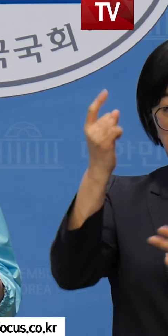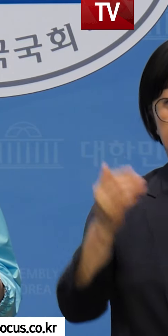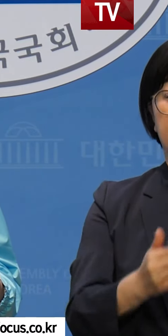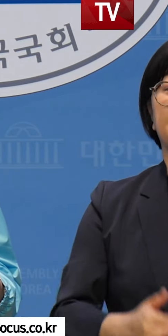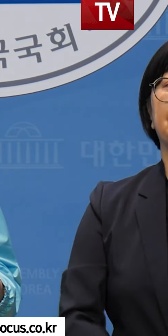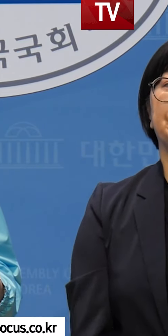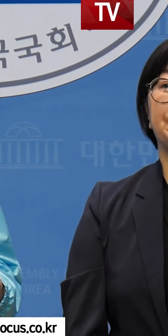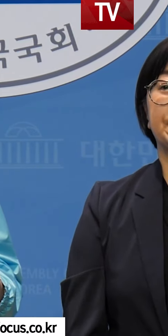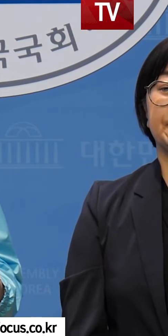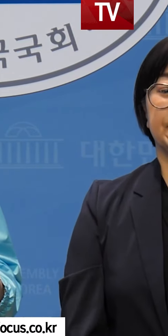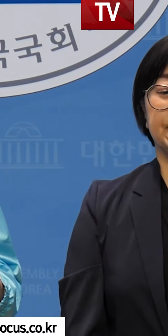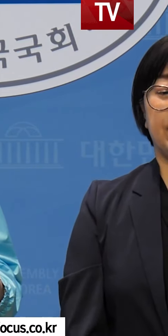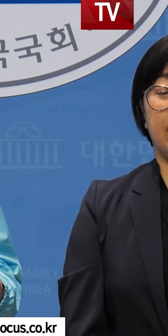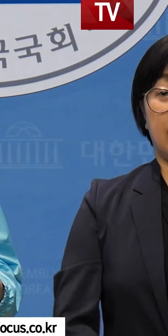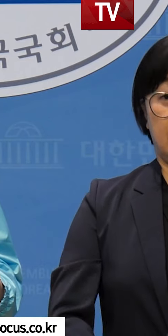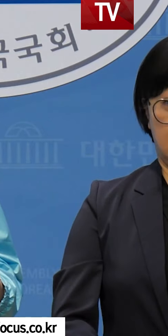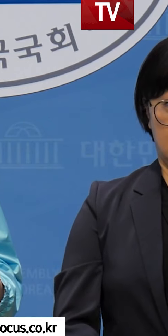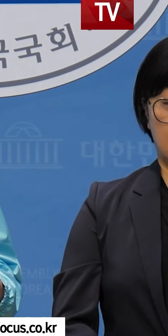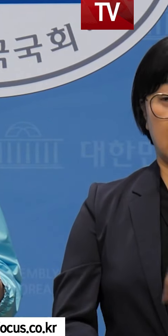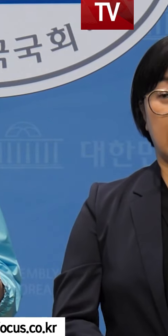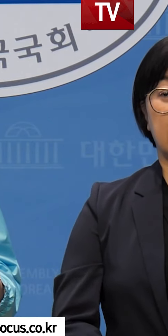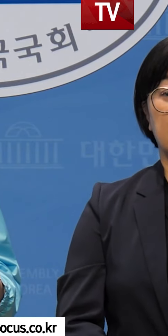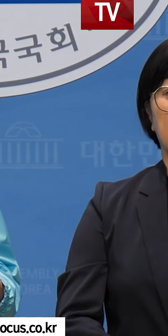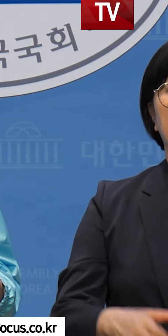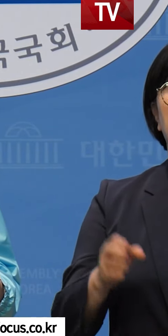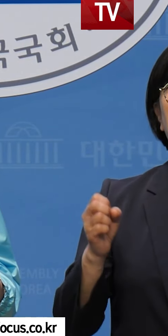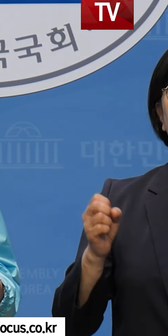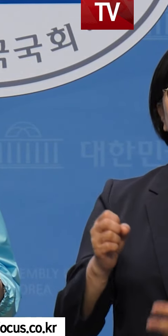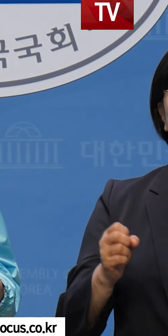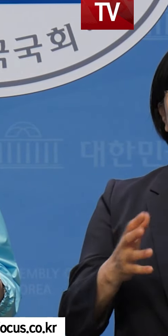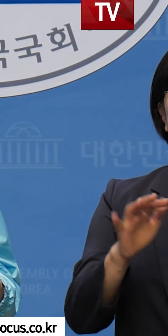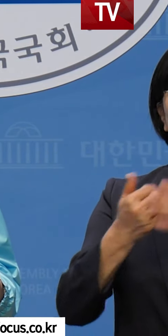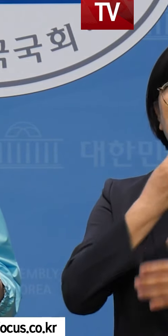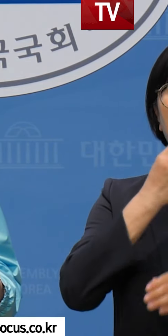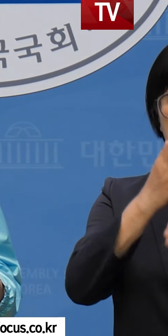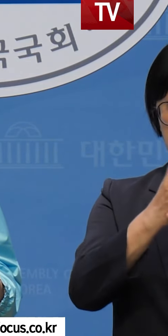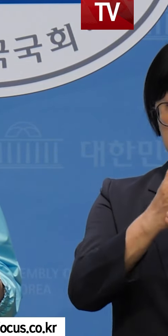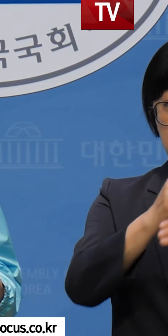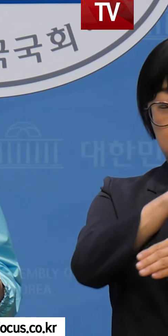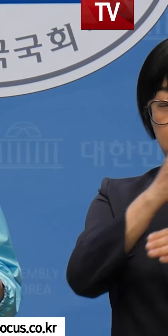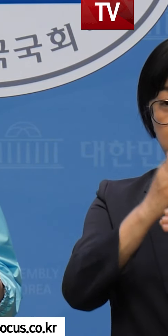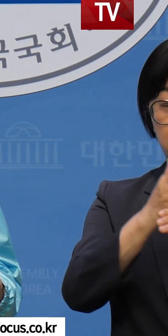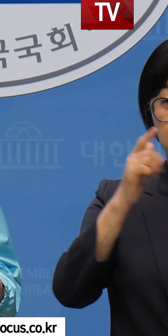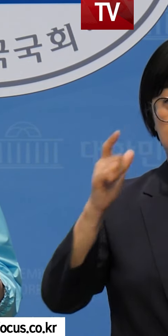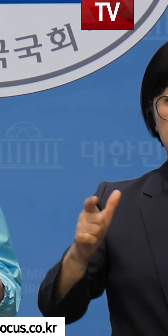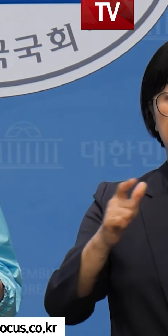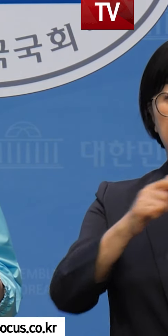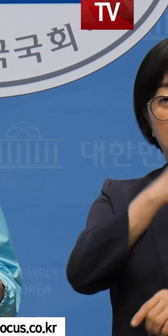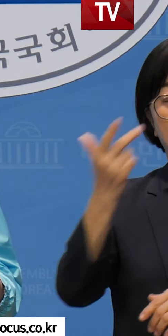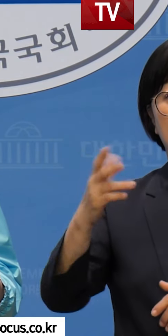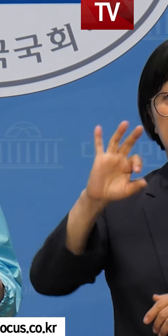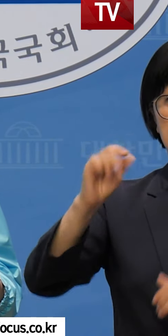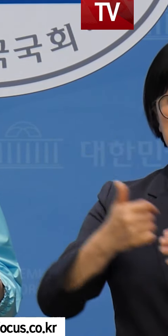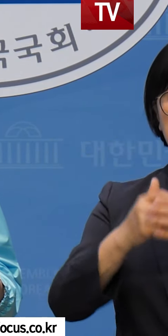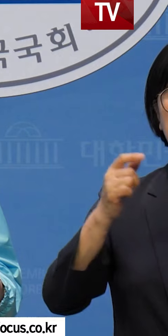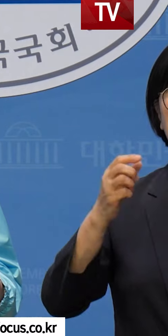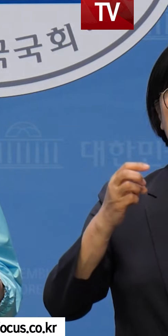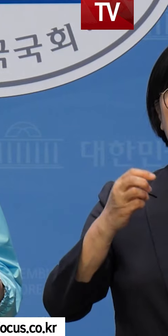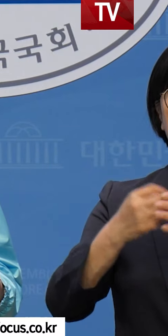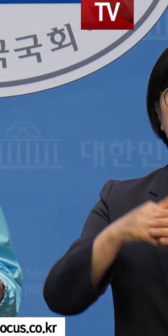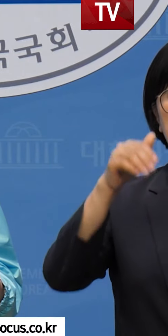한다. 2. 양 후보는 서울의 중심인 중구 성동을 선거가